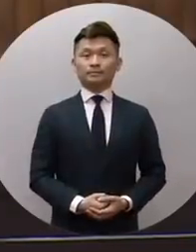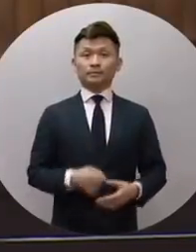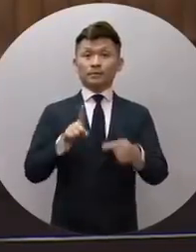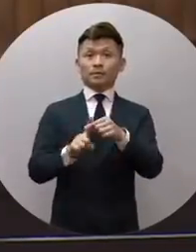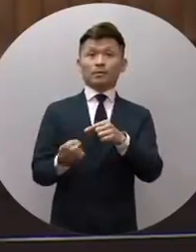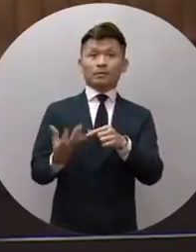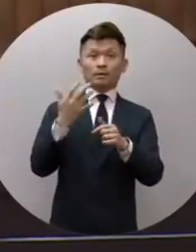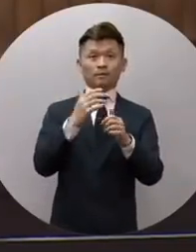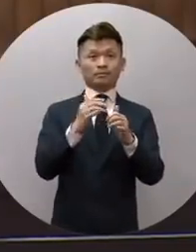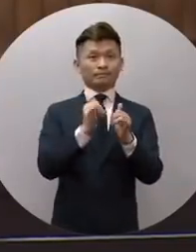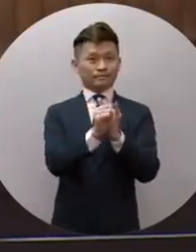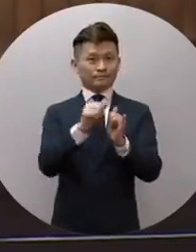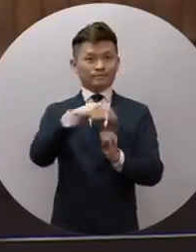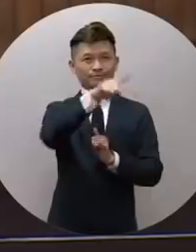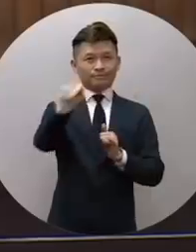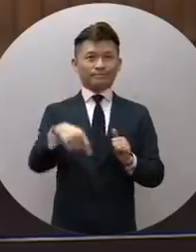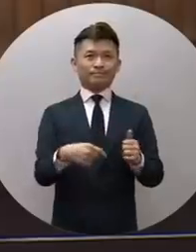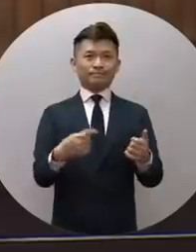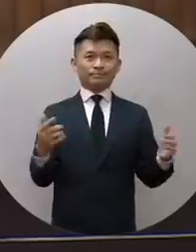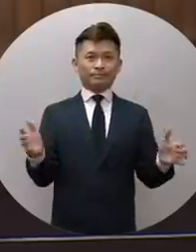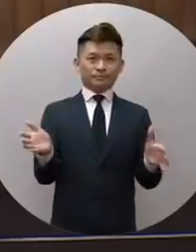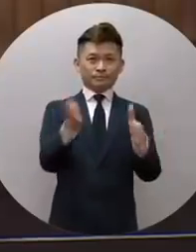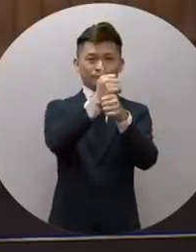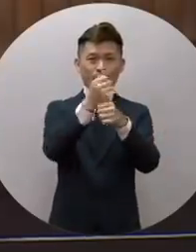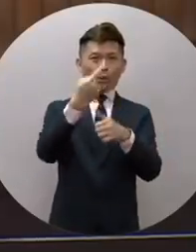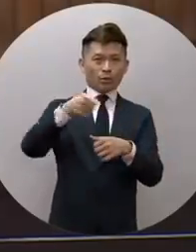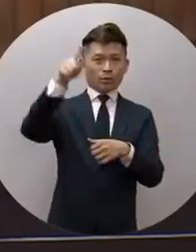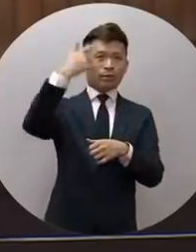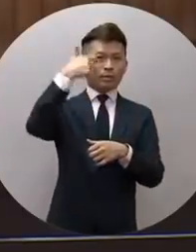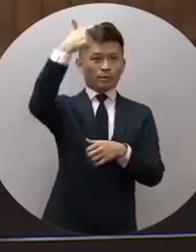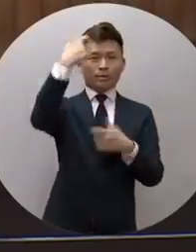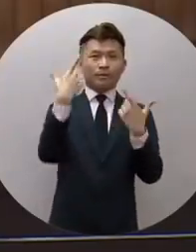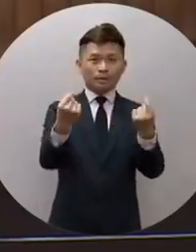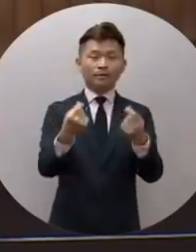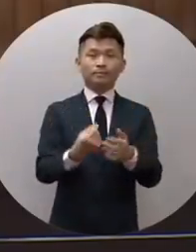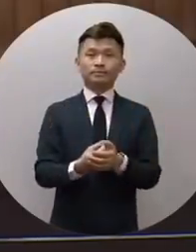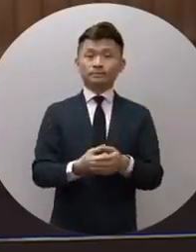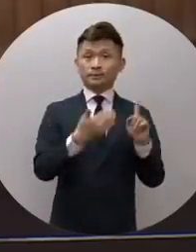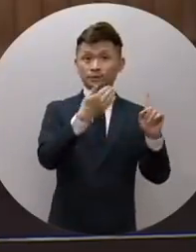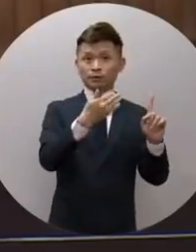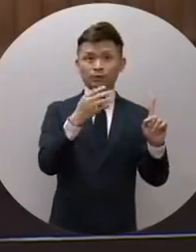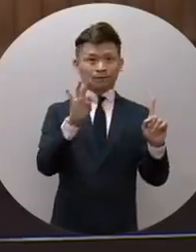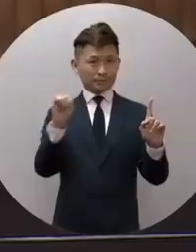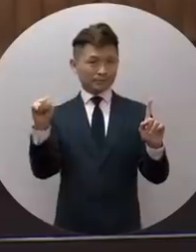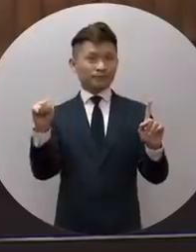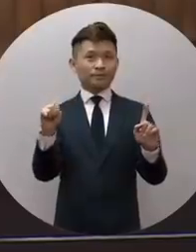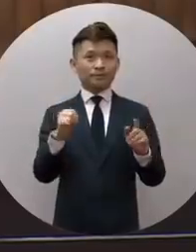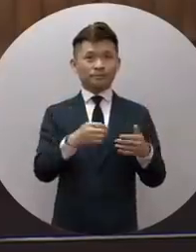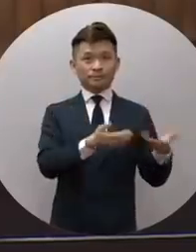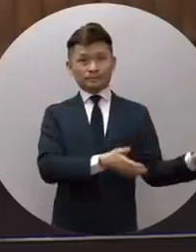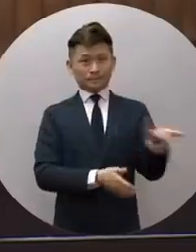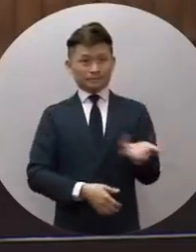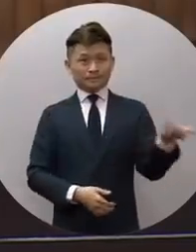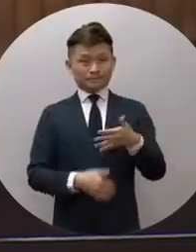中华儿女本是同根生，所以在1949年以前，移民客汉人为